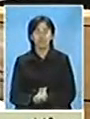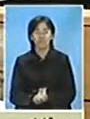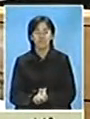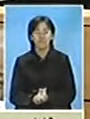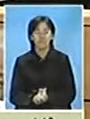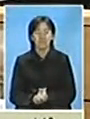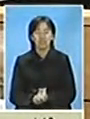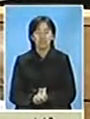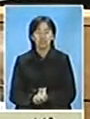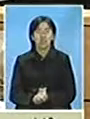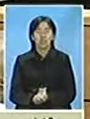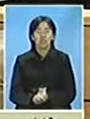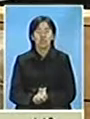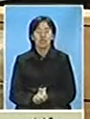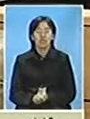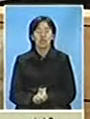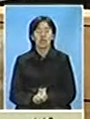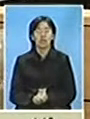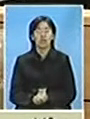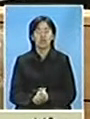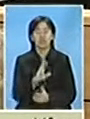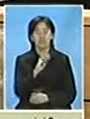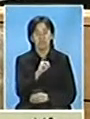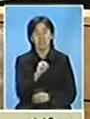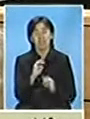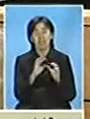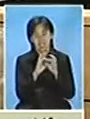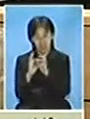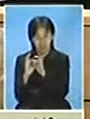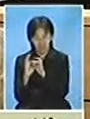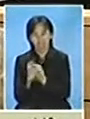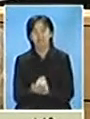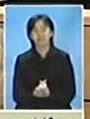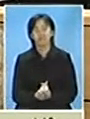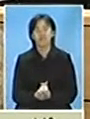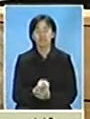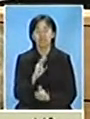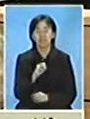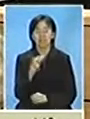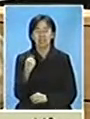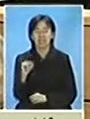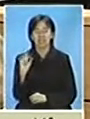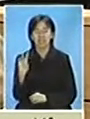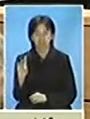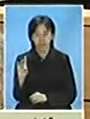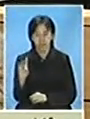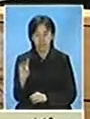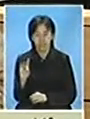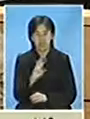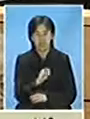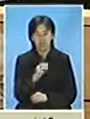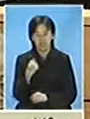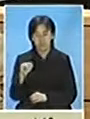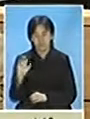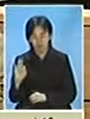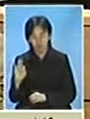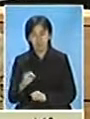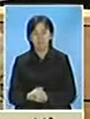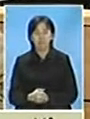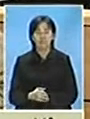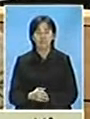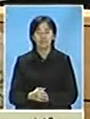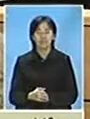ครับเพราะฉะนั้นมันมีมาตราที่เกี่ยวเนื่องกันกับตรงนี้นะครับก็คือมีมาตรา18มาตรา19นะครับท่าน